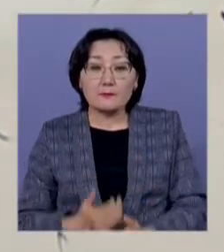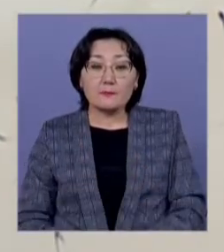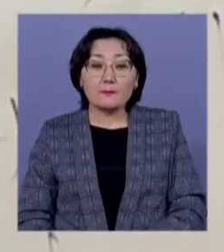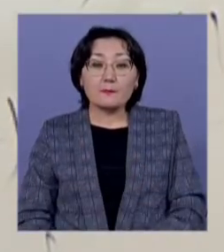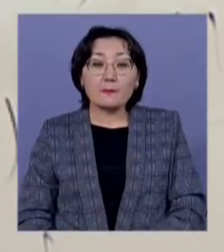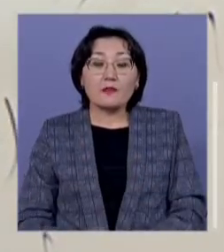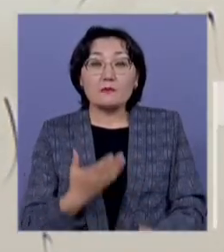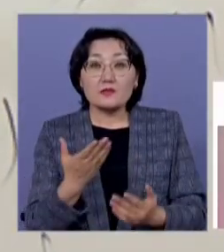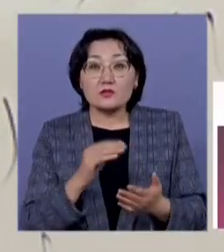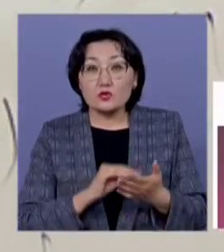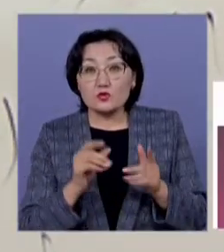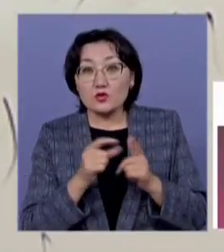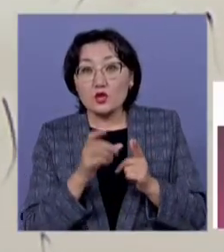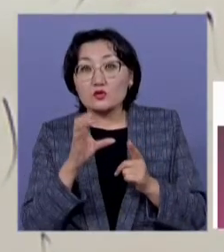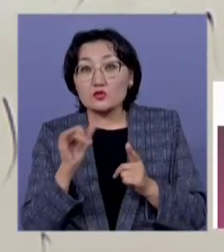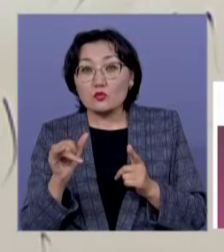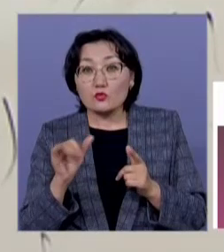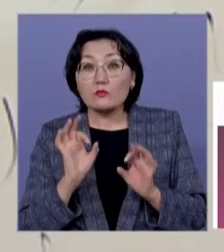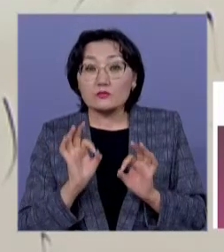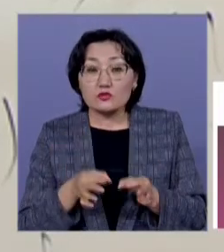су дұрысы болсын мінекей.